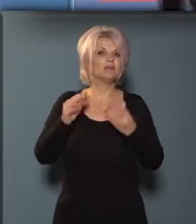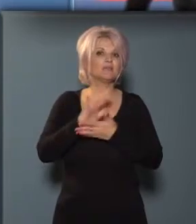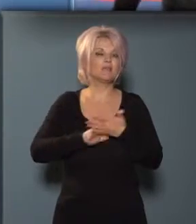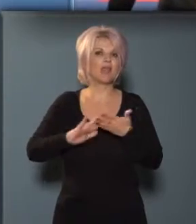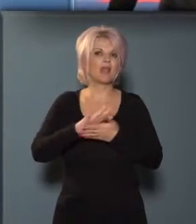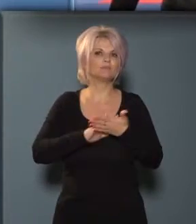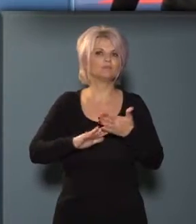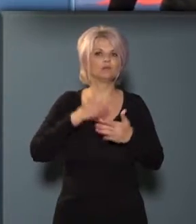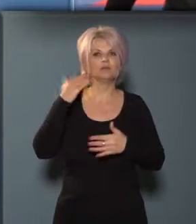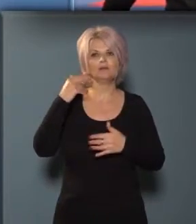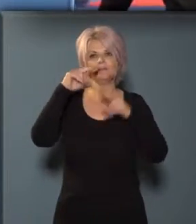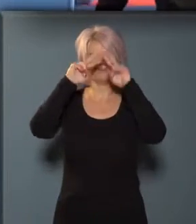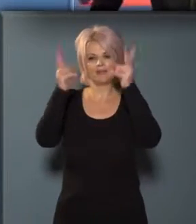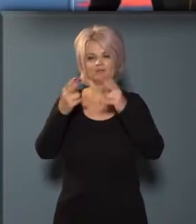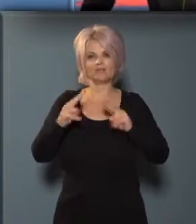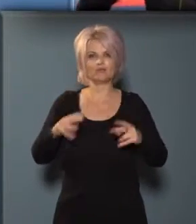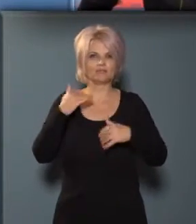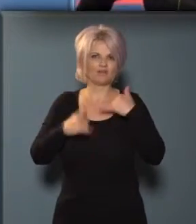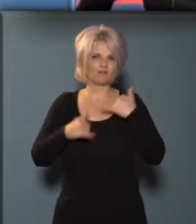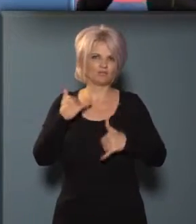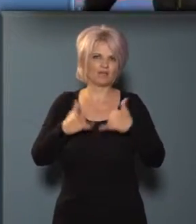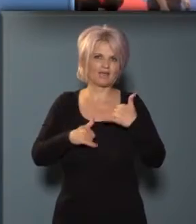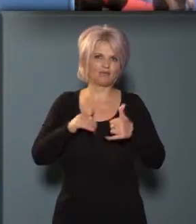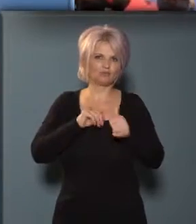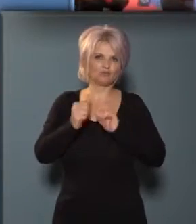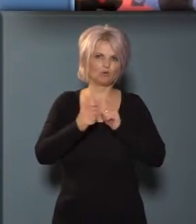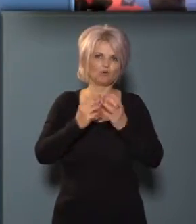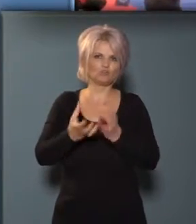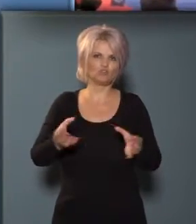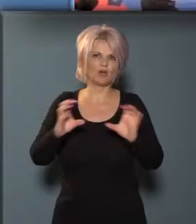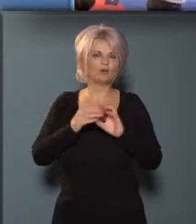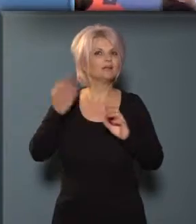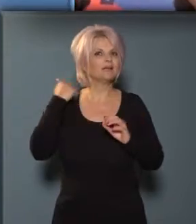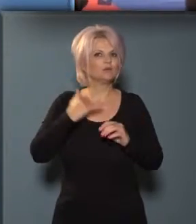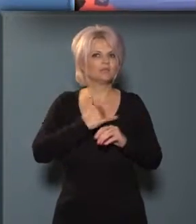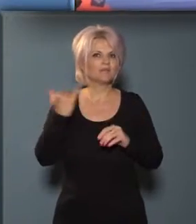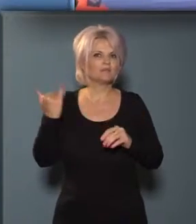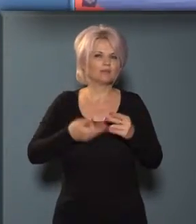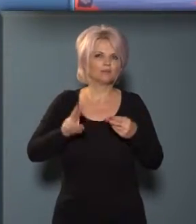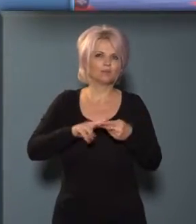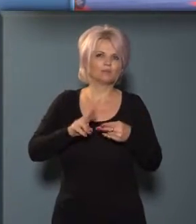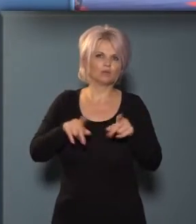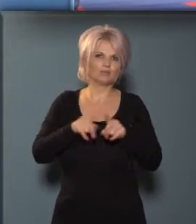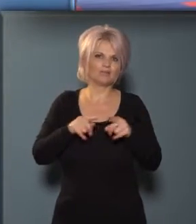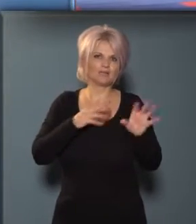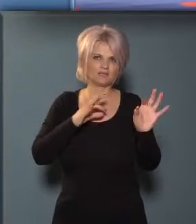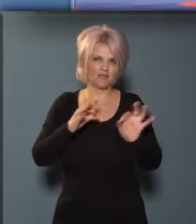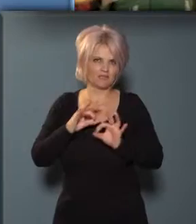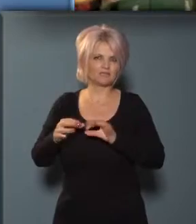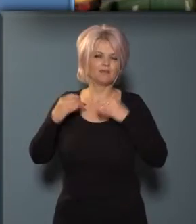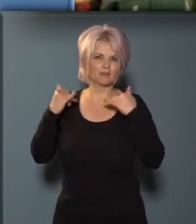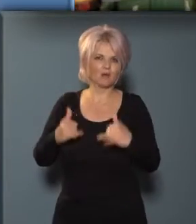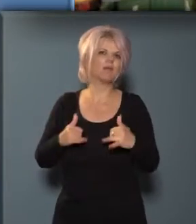hogy nemzetközi versenyeknek ad helyet a sportcsarnok? Az elmúlt években egyre több ilyen rendezvényünk van, ahogy ez a